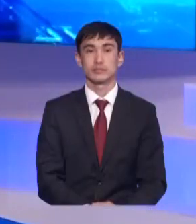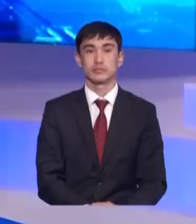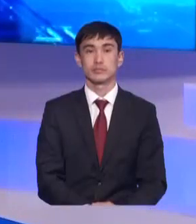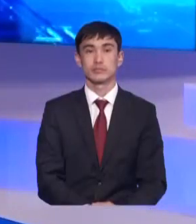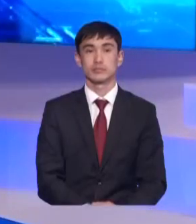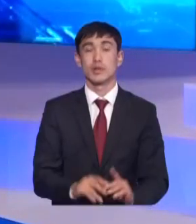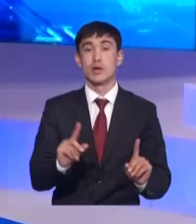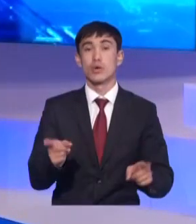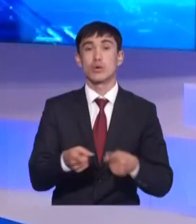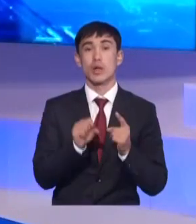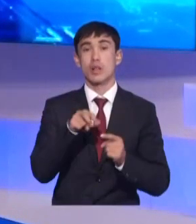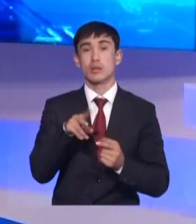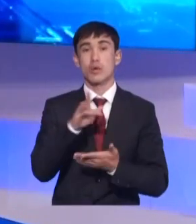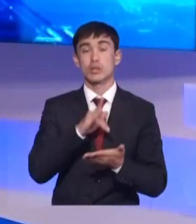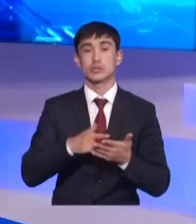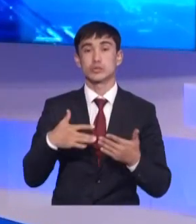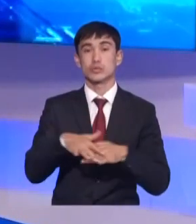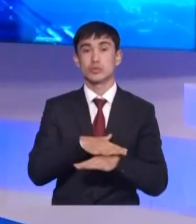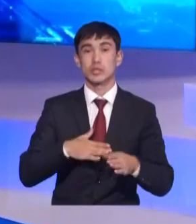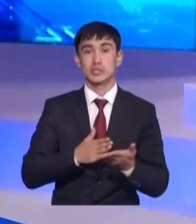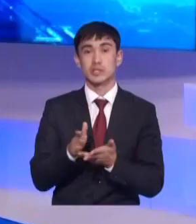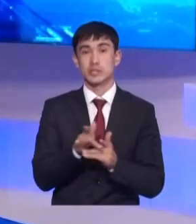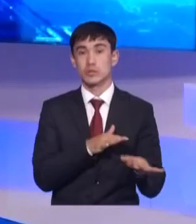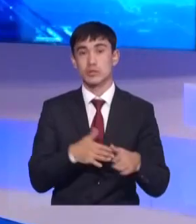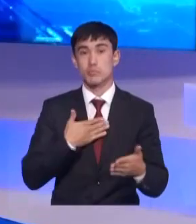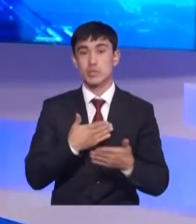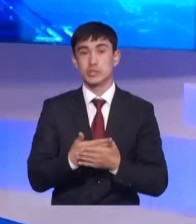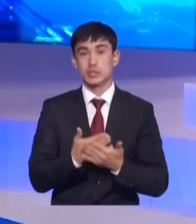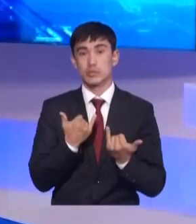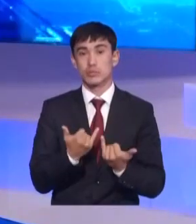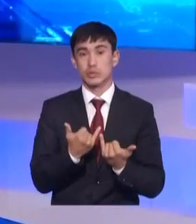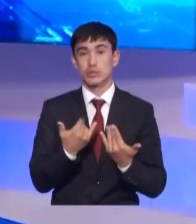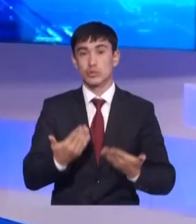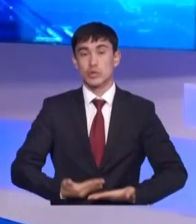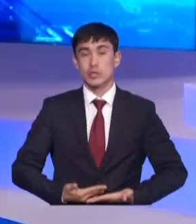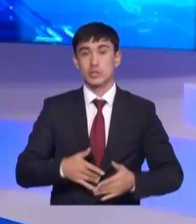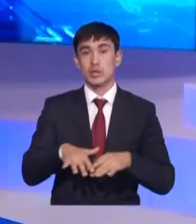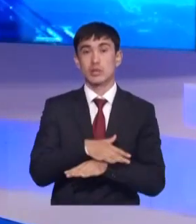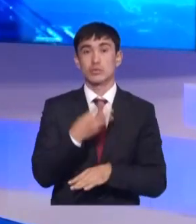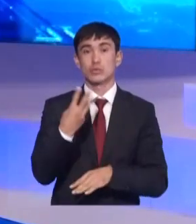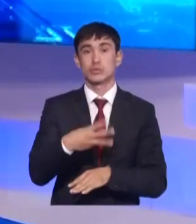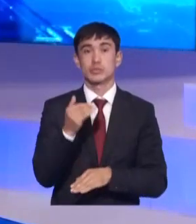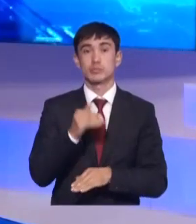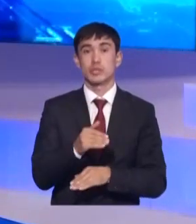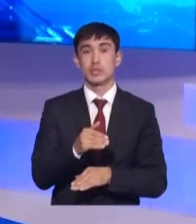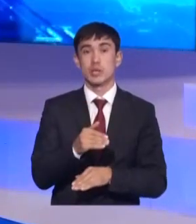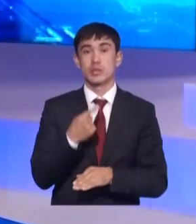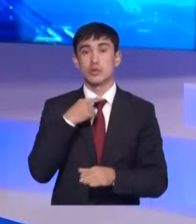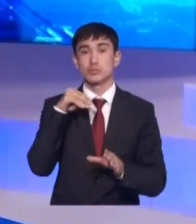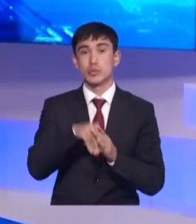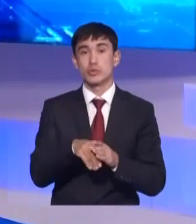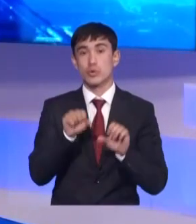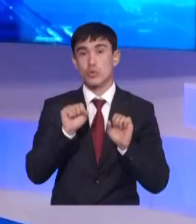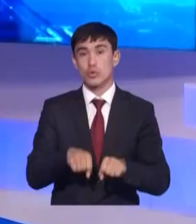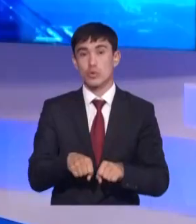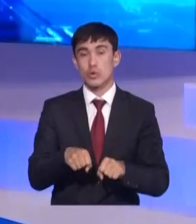Жаңадан құрылған Алатау қаласының тұрғындары да саяси науқанда белсенділік танытты. Мұнда тұратын халықтың 35 мыңға жуығы дауыс беруге